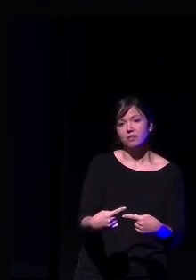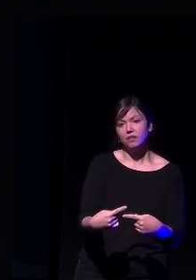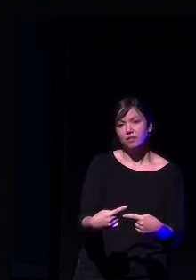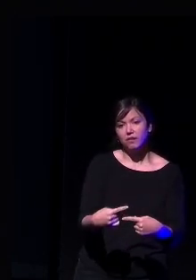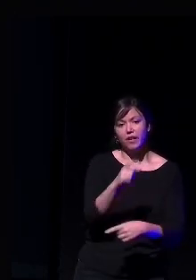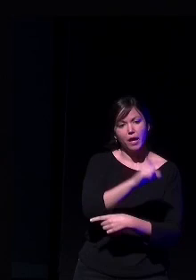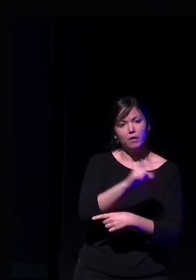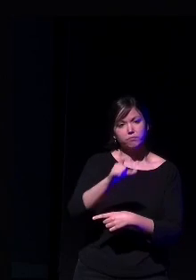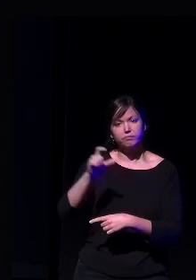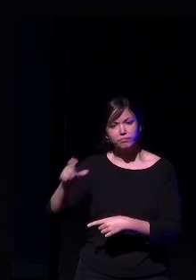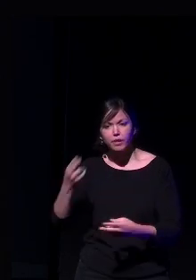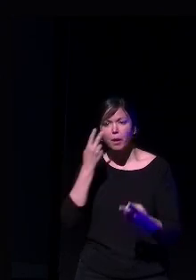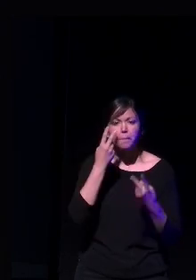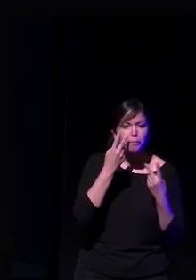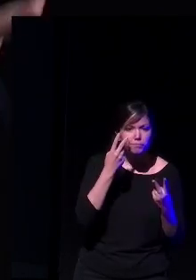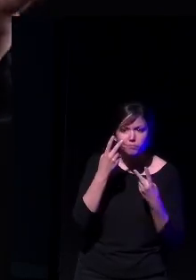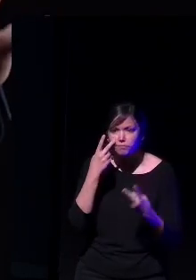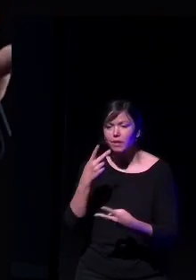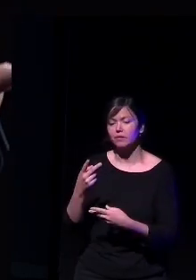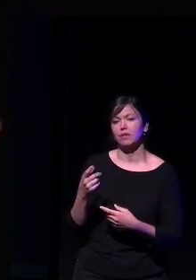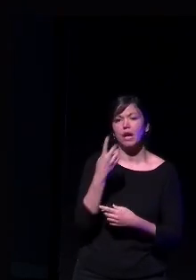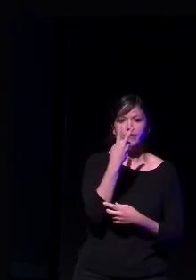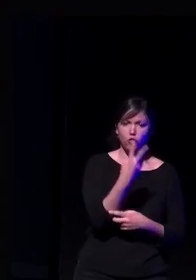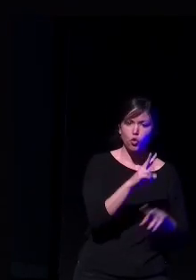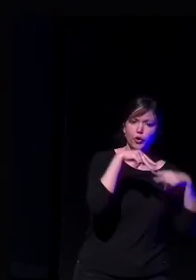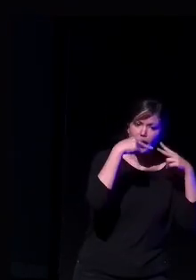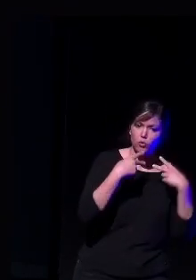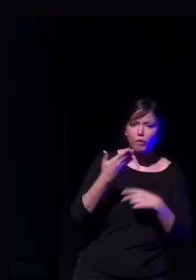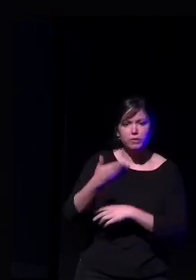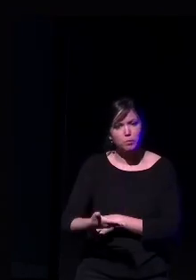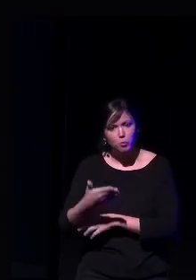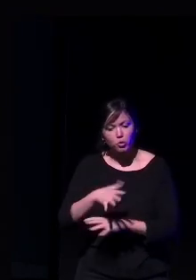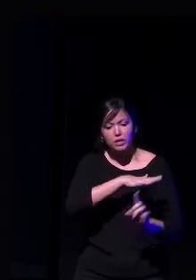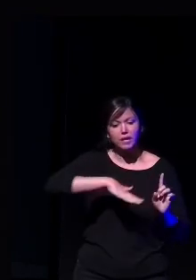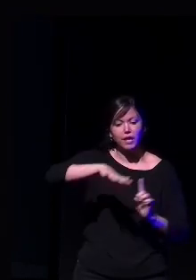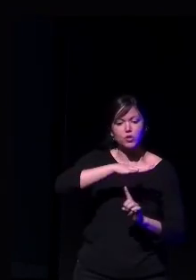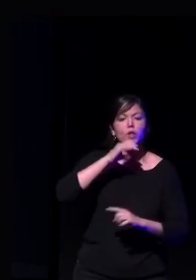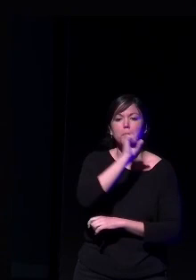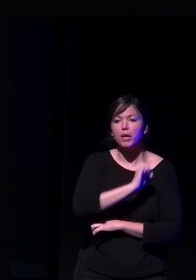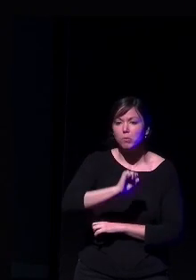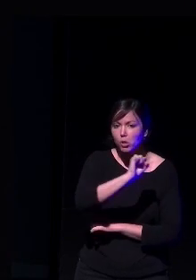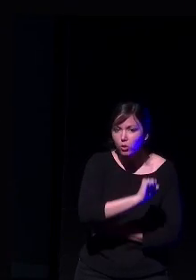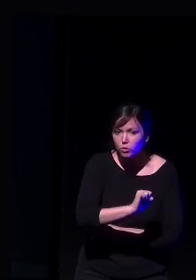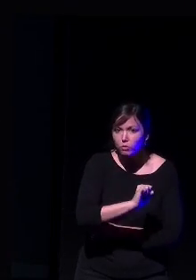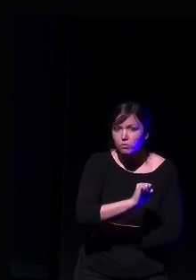passen moltes visites. En aquell moment hi havia dos grans restaurants a la zona, meravellosos.